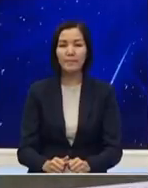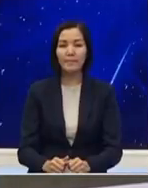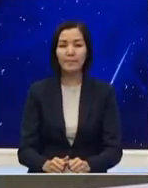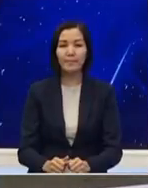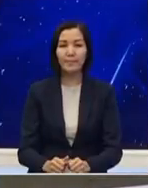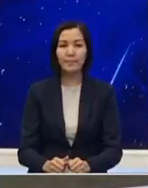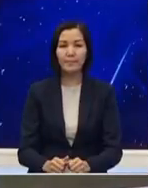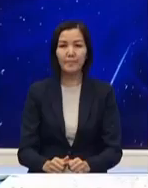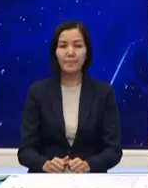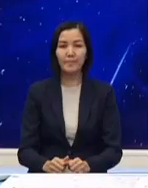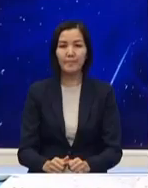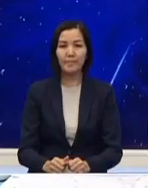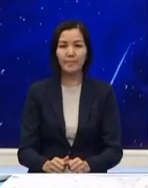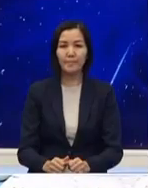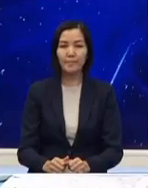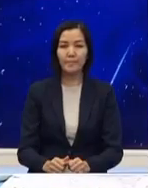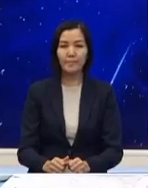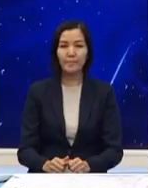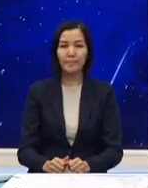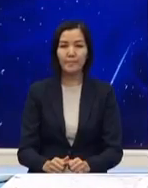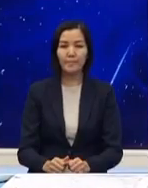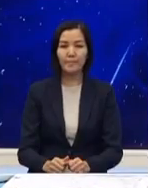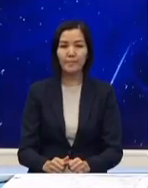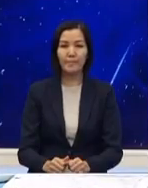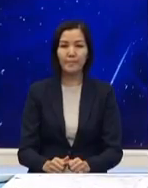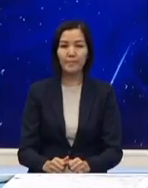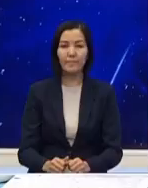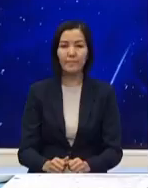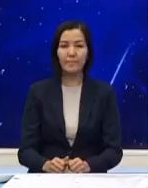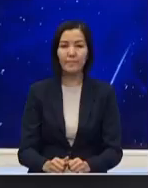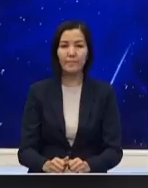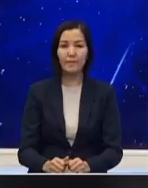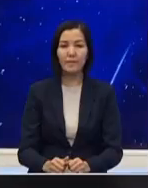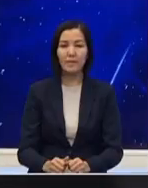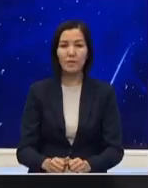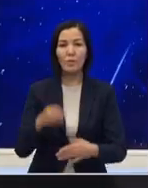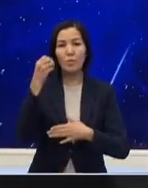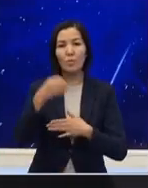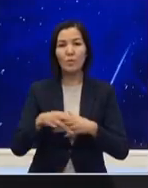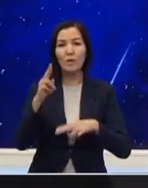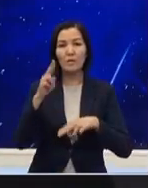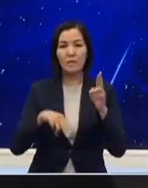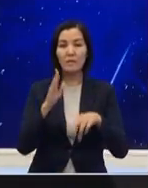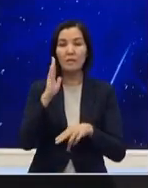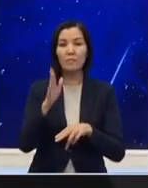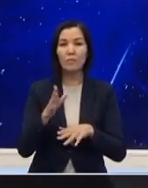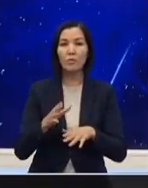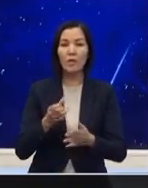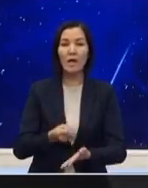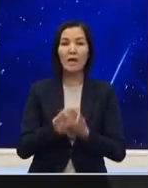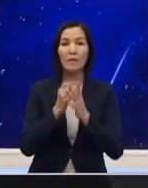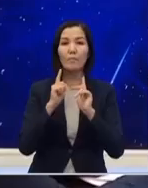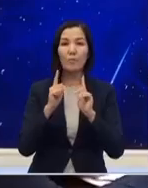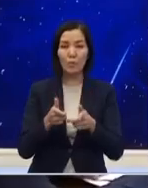и ЗАГСа, и выплатного центра, и ВТИ, все в одном месте будет. Орталық салынатын болды. Әкім құптағанын